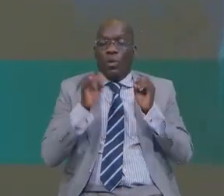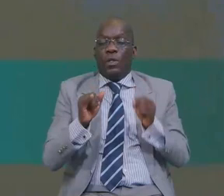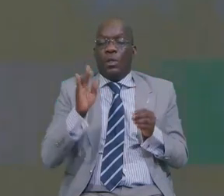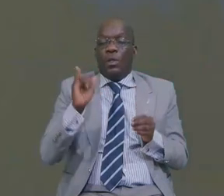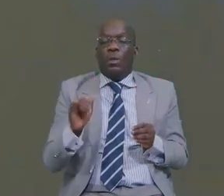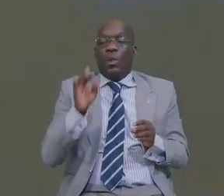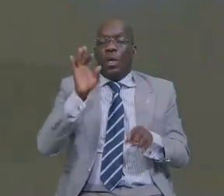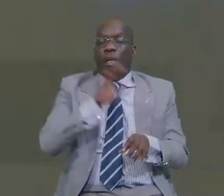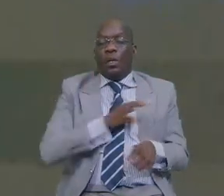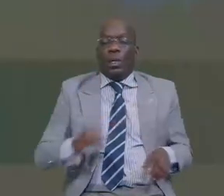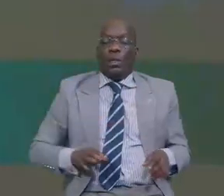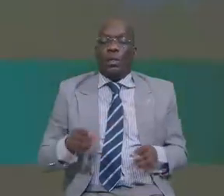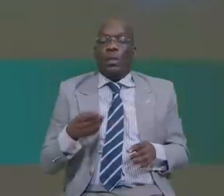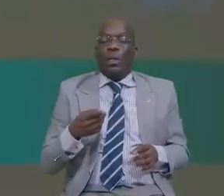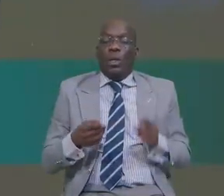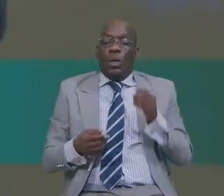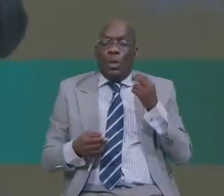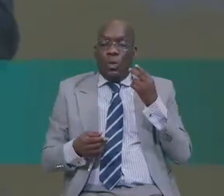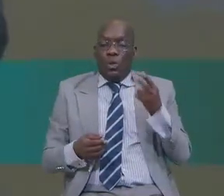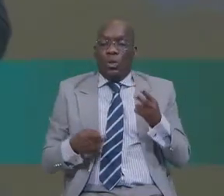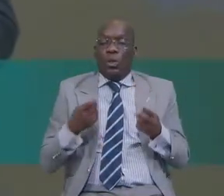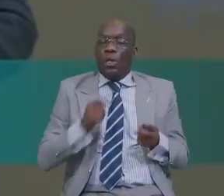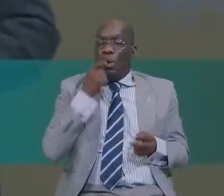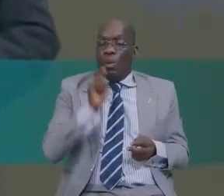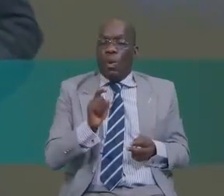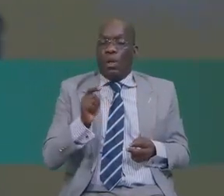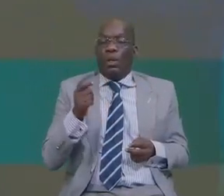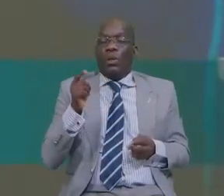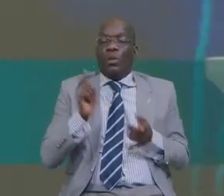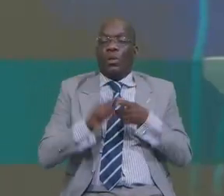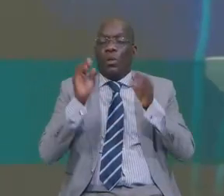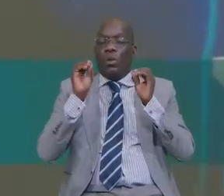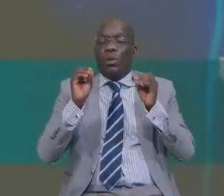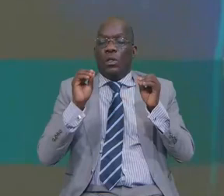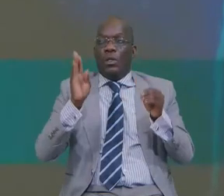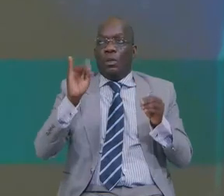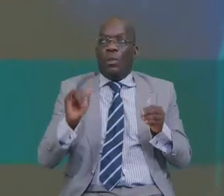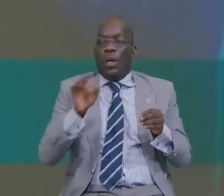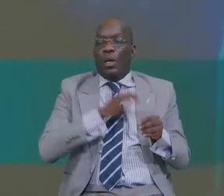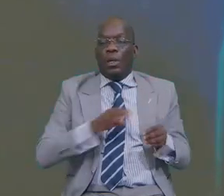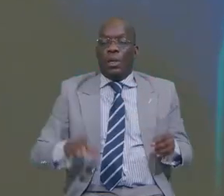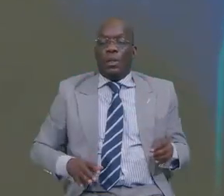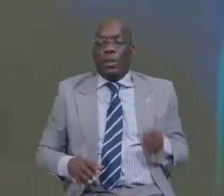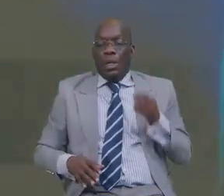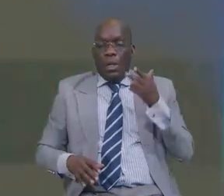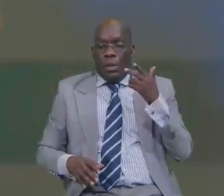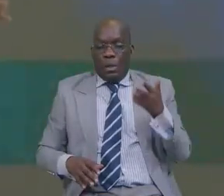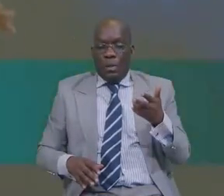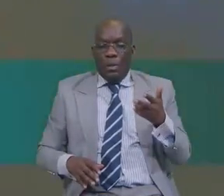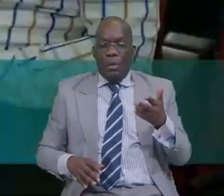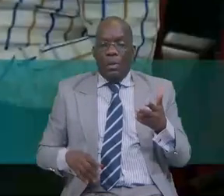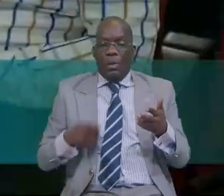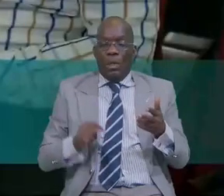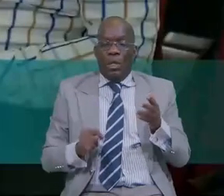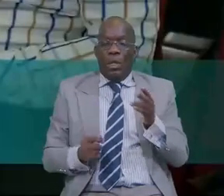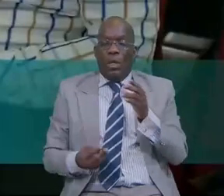mandat d'enseignant, ce mandat venant de Christ. Troisième élément, la maturation et la